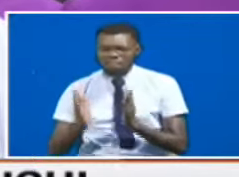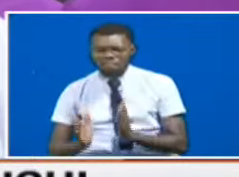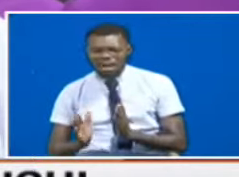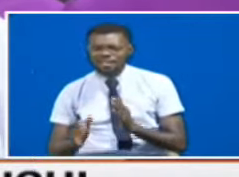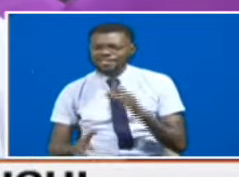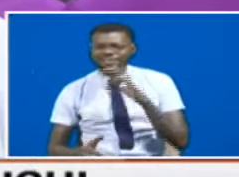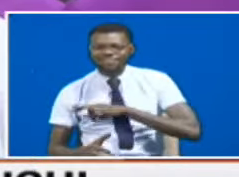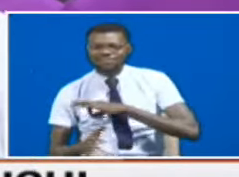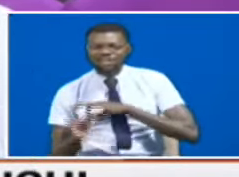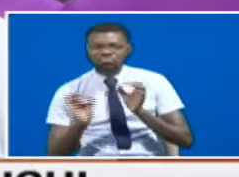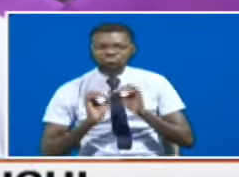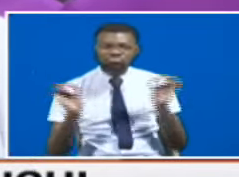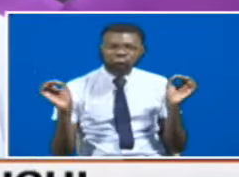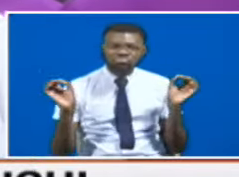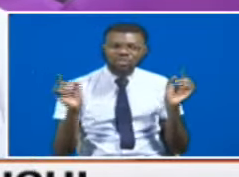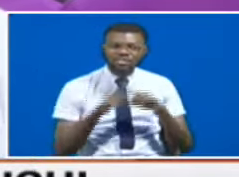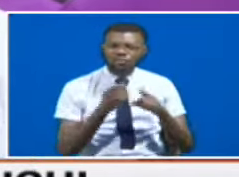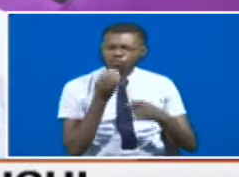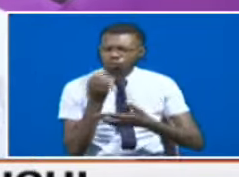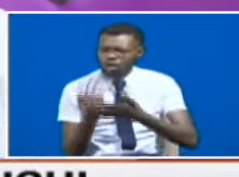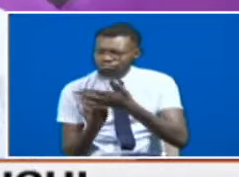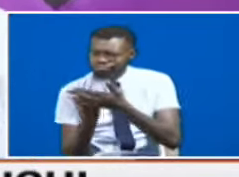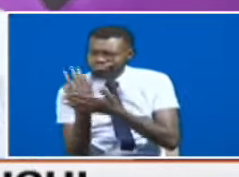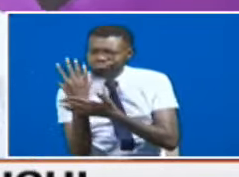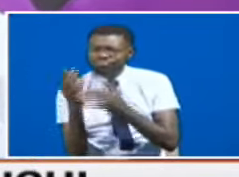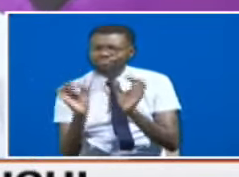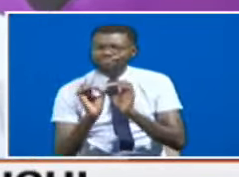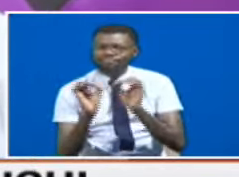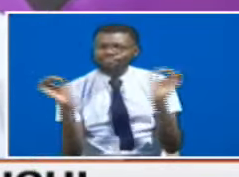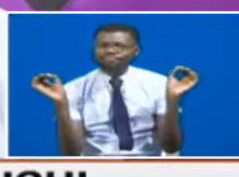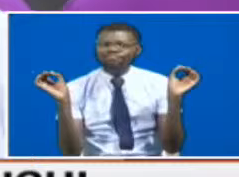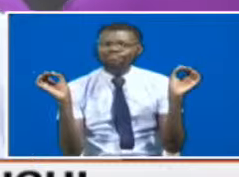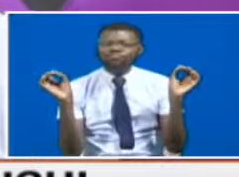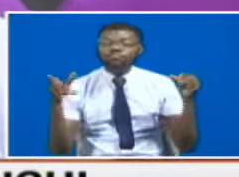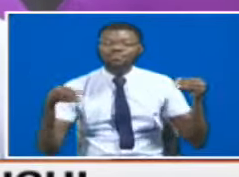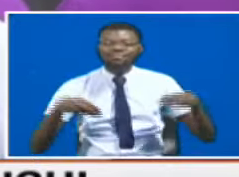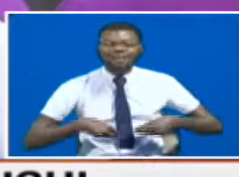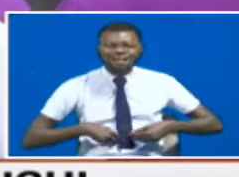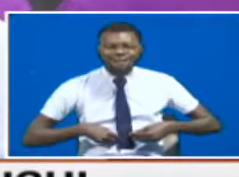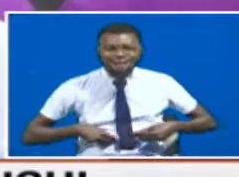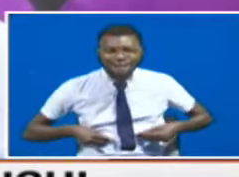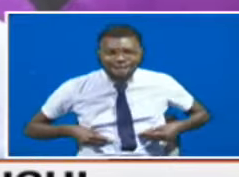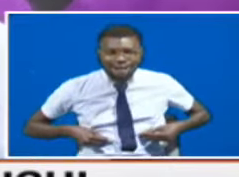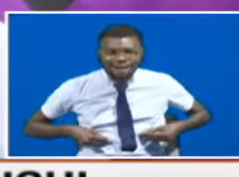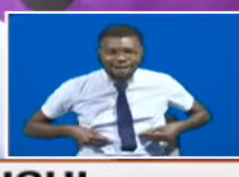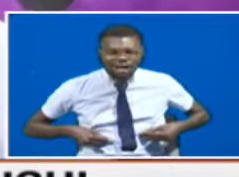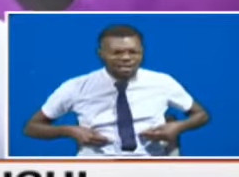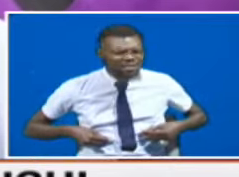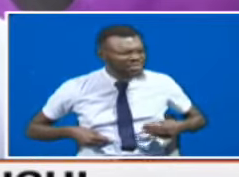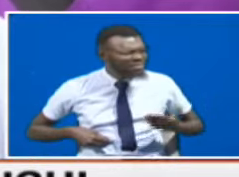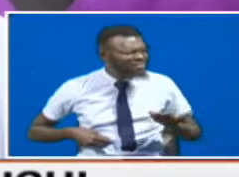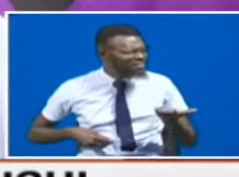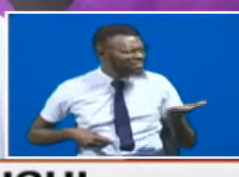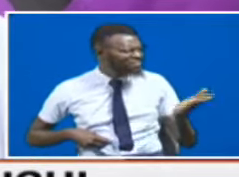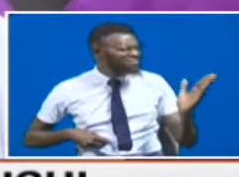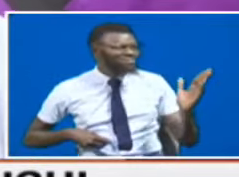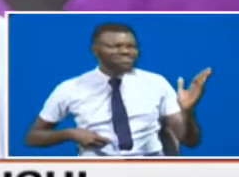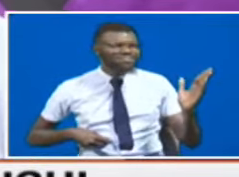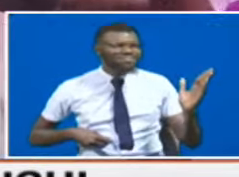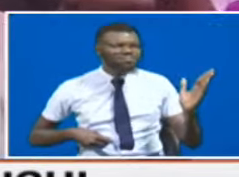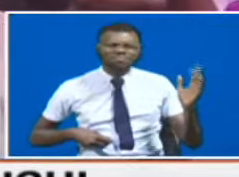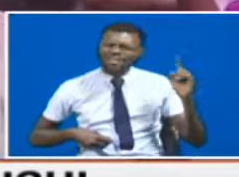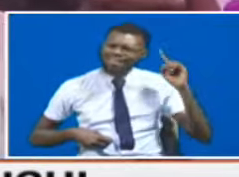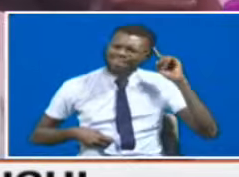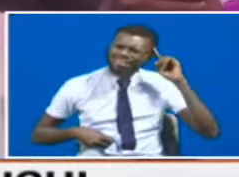mafuno ya kitaifa yafungue na njaa ikiingia? Je, hao watu hawezi kufikiria njia